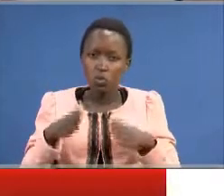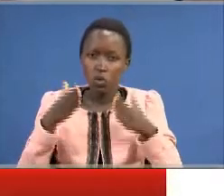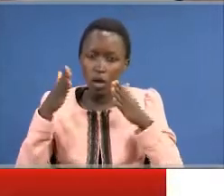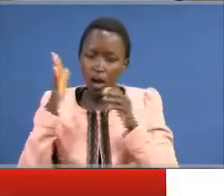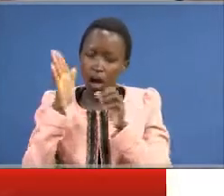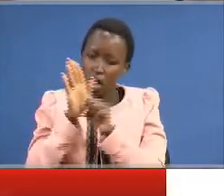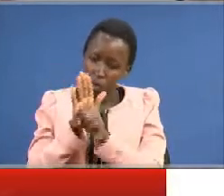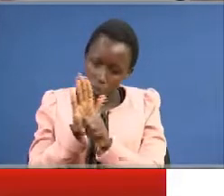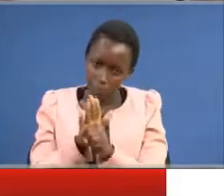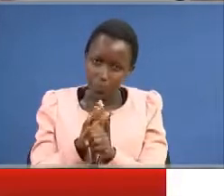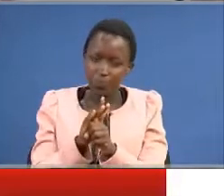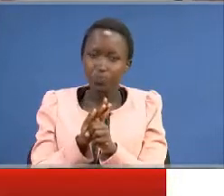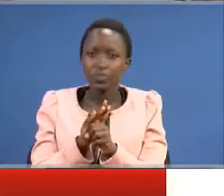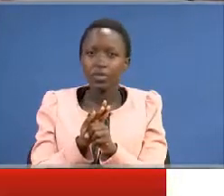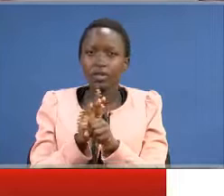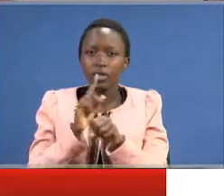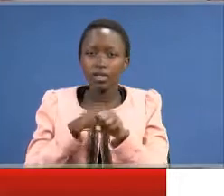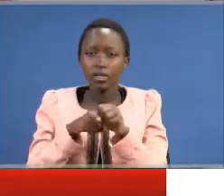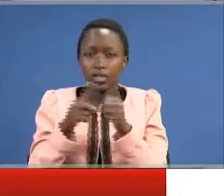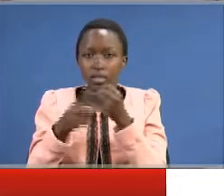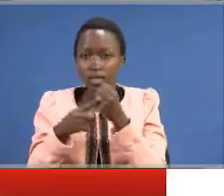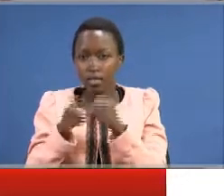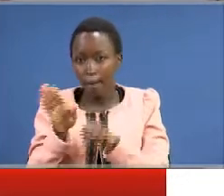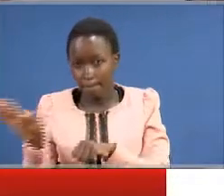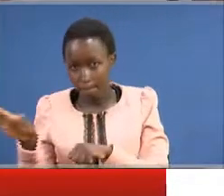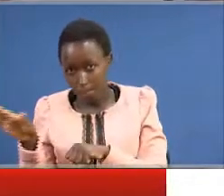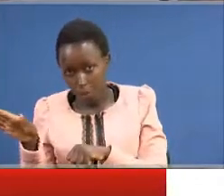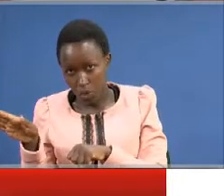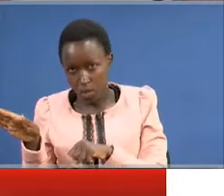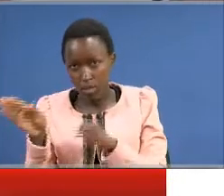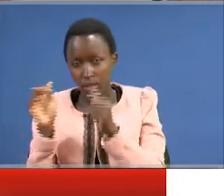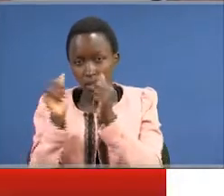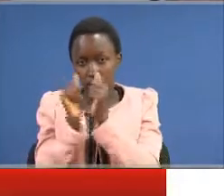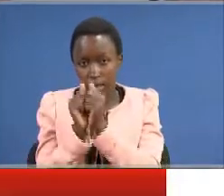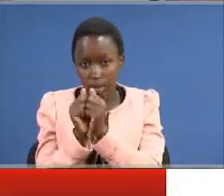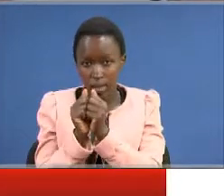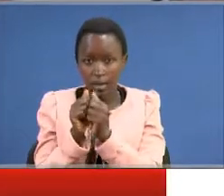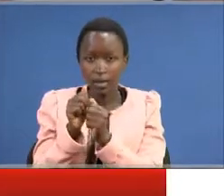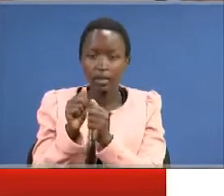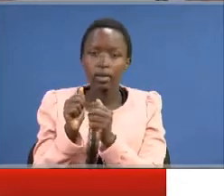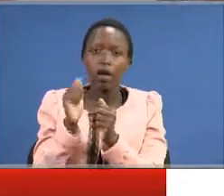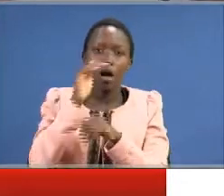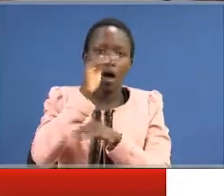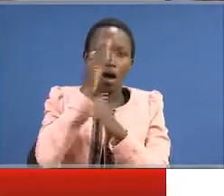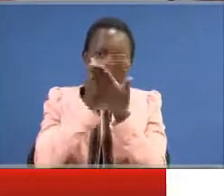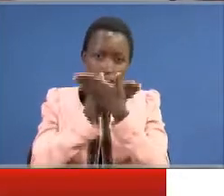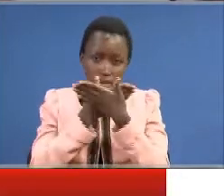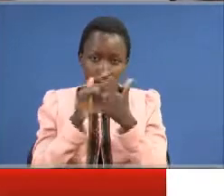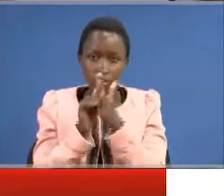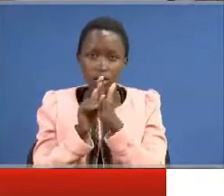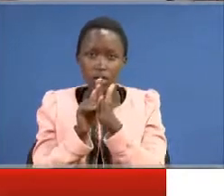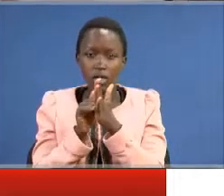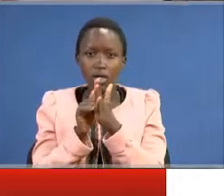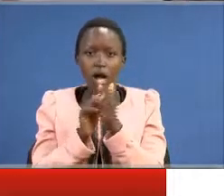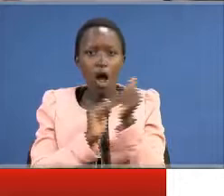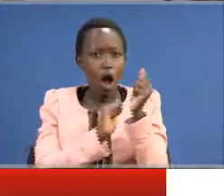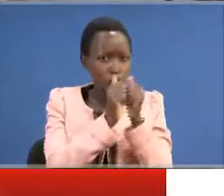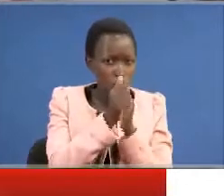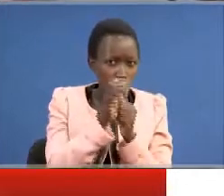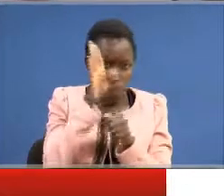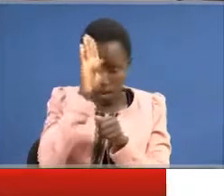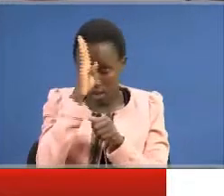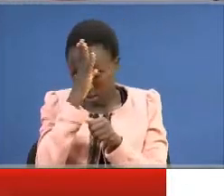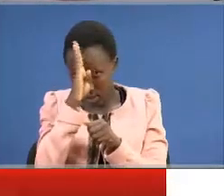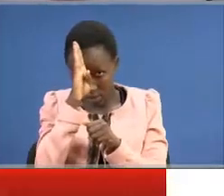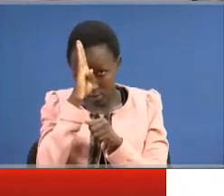concentrated, from 6 a.m. To 10 p.m. And for avoidance of doubt, the